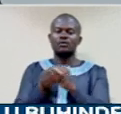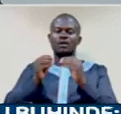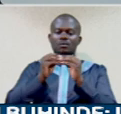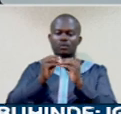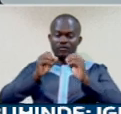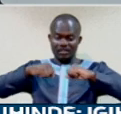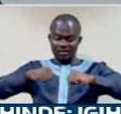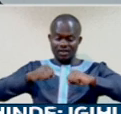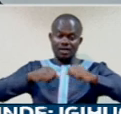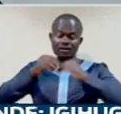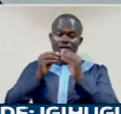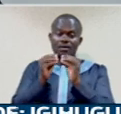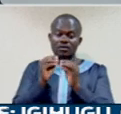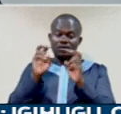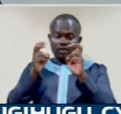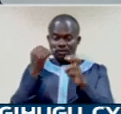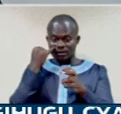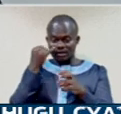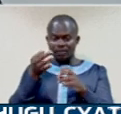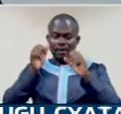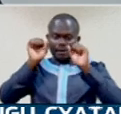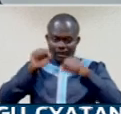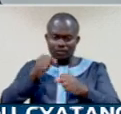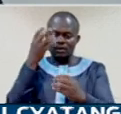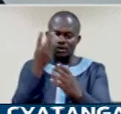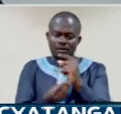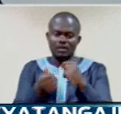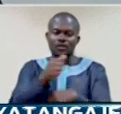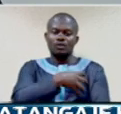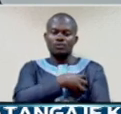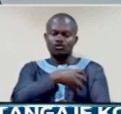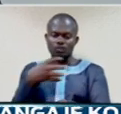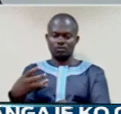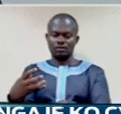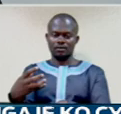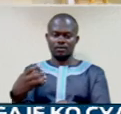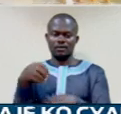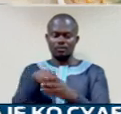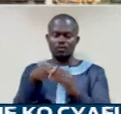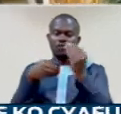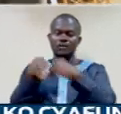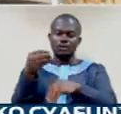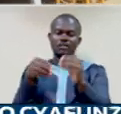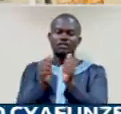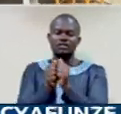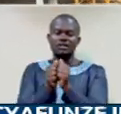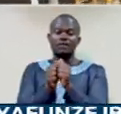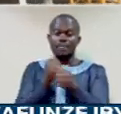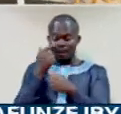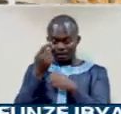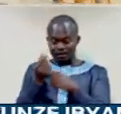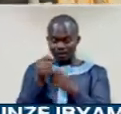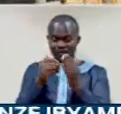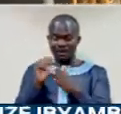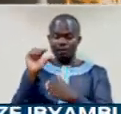wumvikanye, bakumvikana yuko niba ashobora guhombya iyo mitungo muri cyamunara akayibonda ku